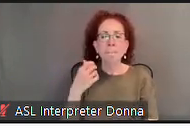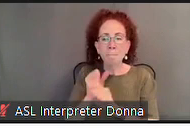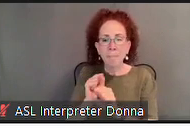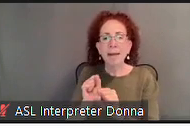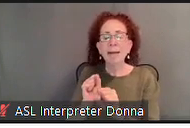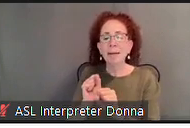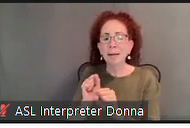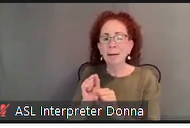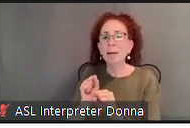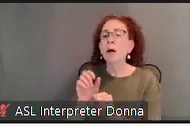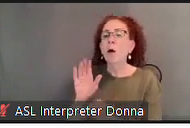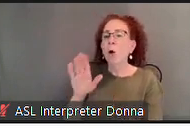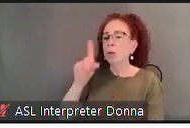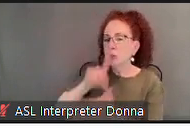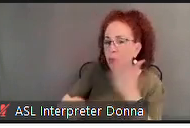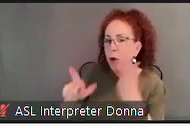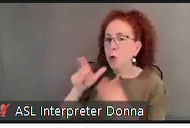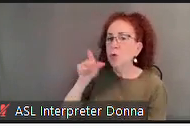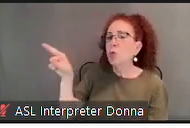水。